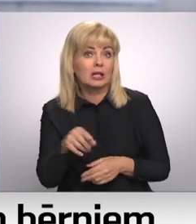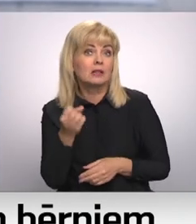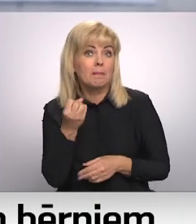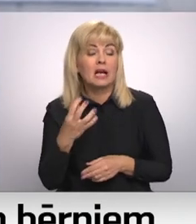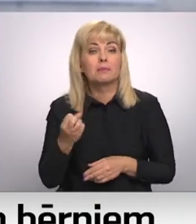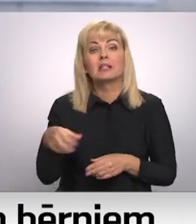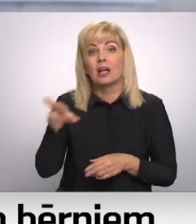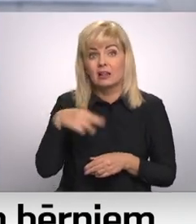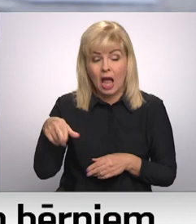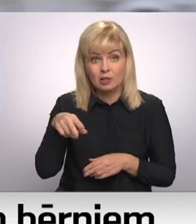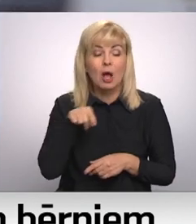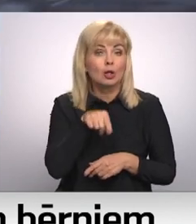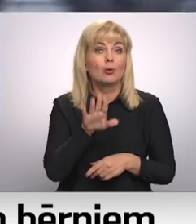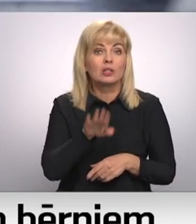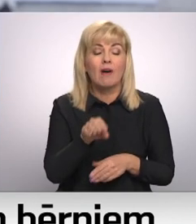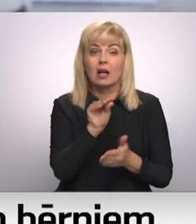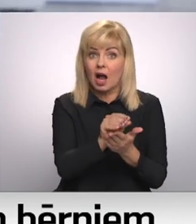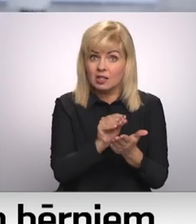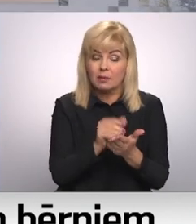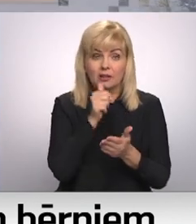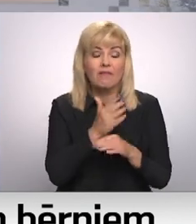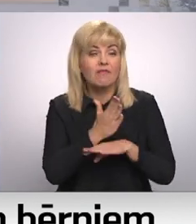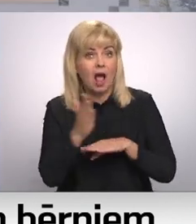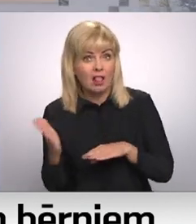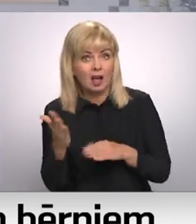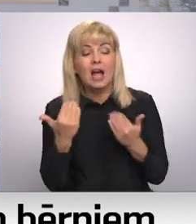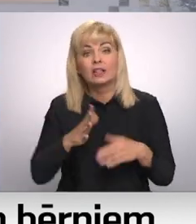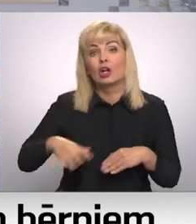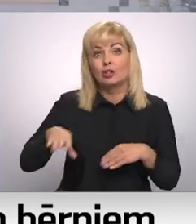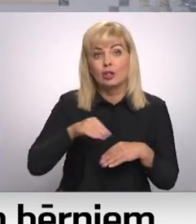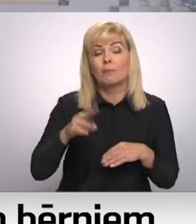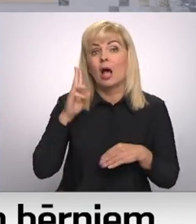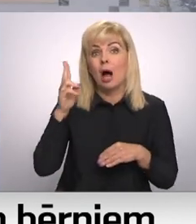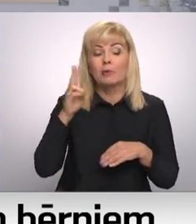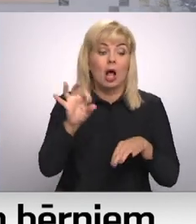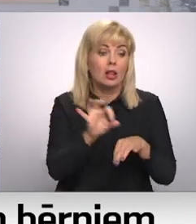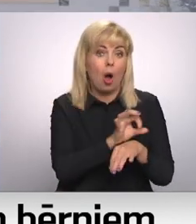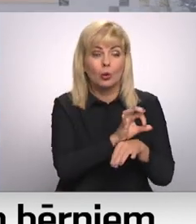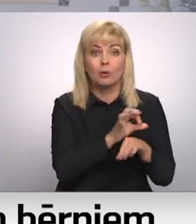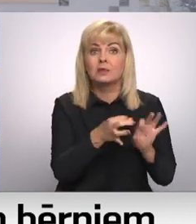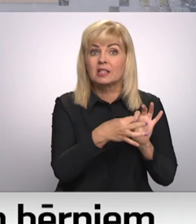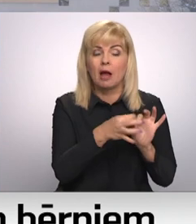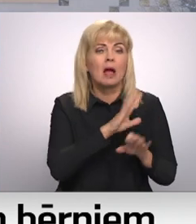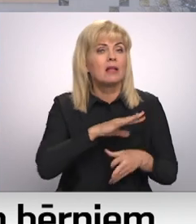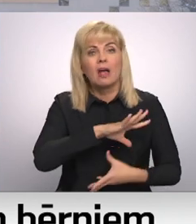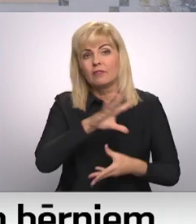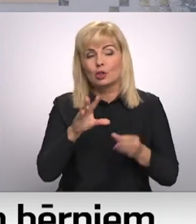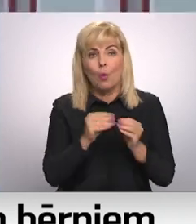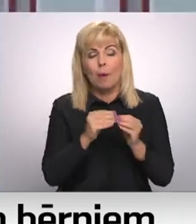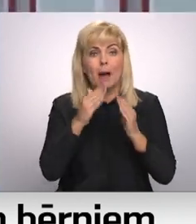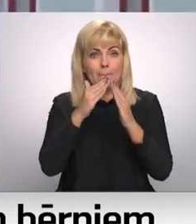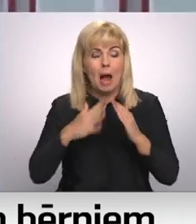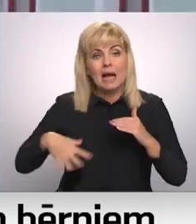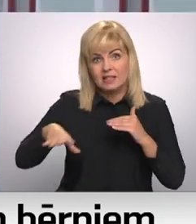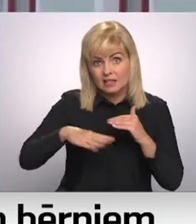15. decembrim, taču tos varēs pildīt arī vēlāk. Šobrīd ģimeni apliecina laulības saites, nevis kopīga mājasaimniecība,